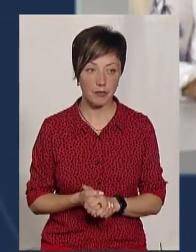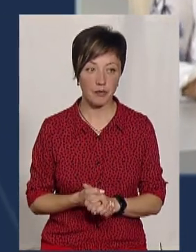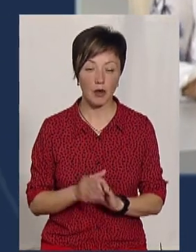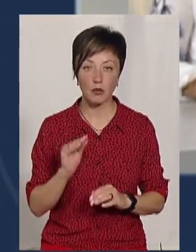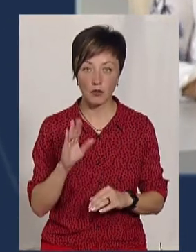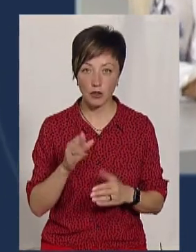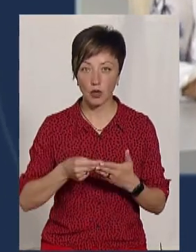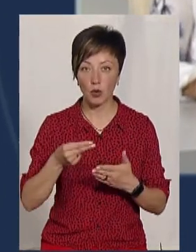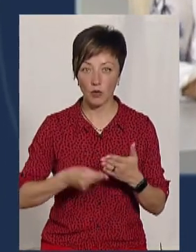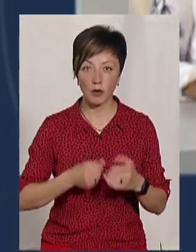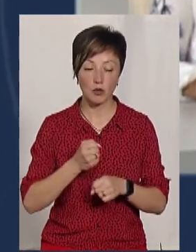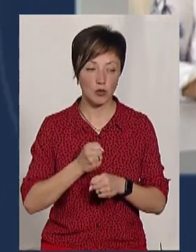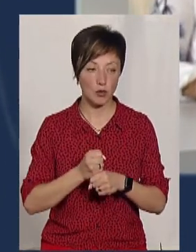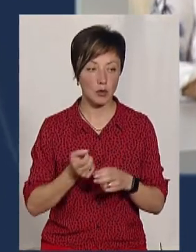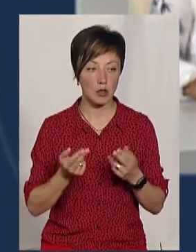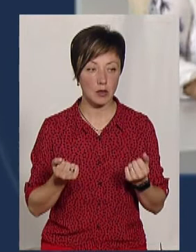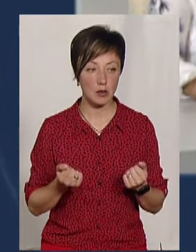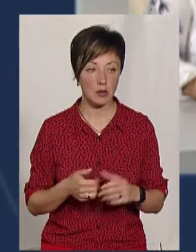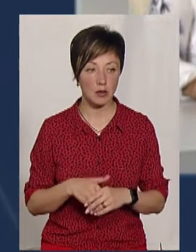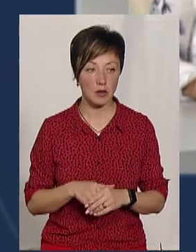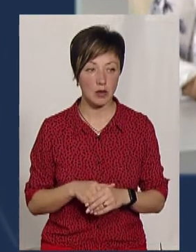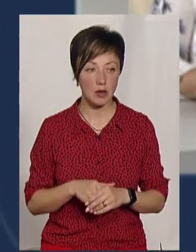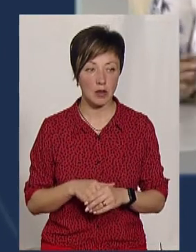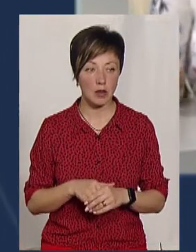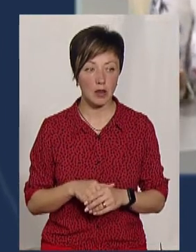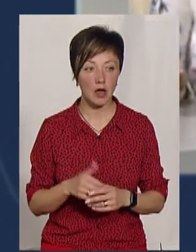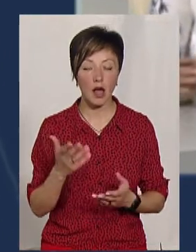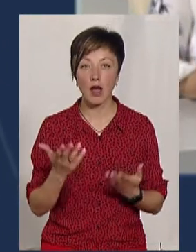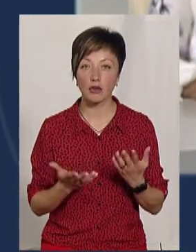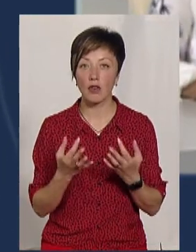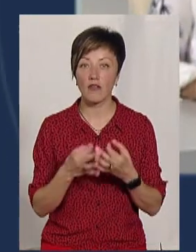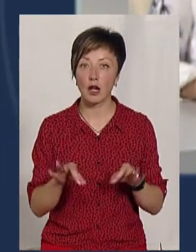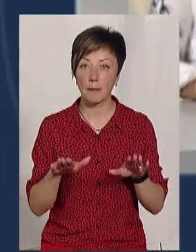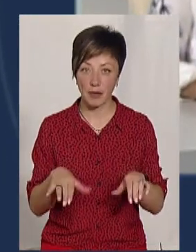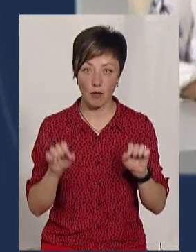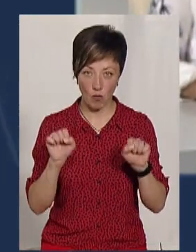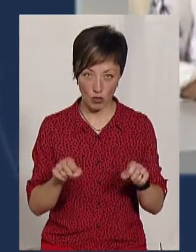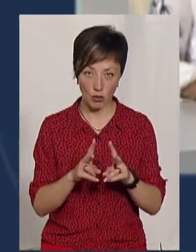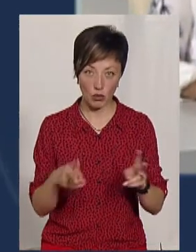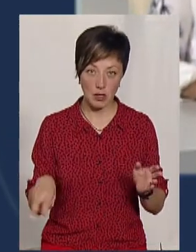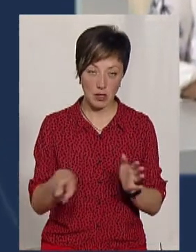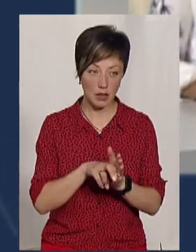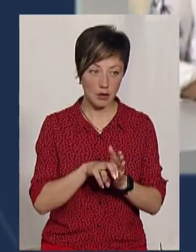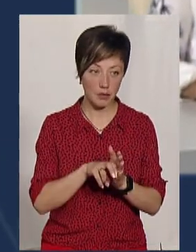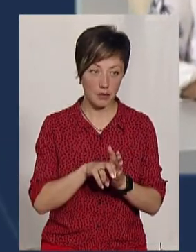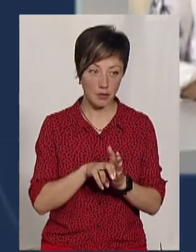спецквитками і за довідками з роботи. Так. А якщо є вільні місця, може хтось зайти?